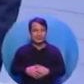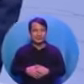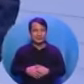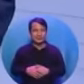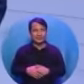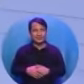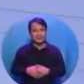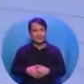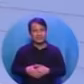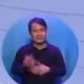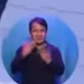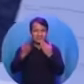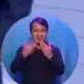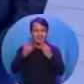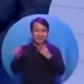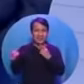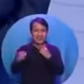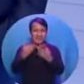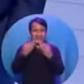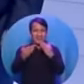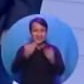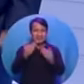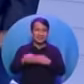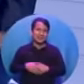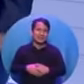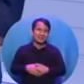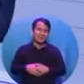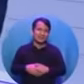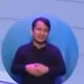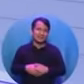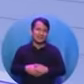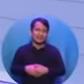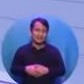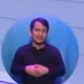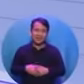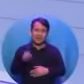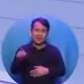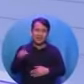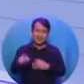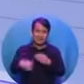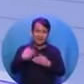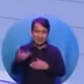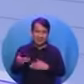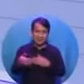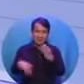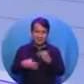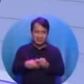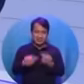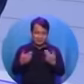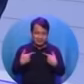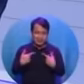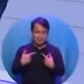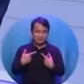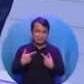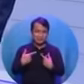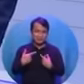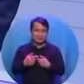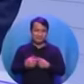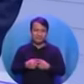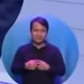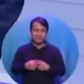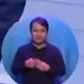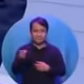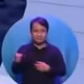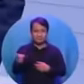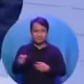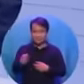Yes! Thank you po, Grabe! So happy po! Bukod pa dyan, ma'am. Thank you, po. Bukod pa dyan, ma'am. Meron